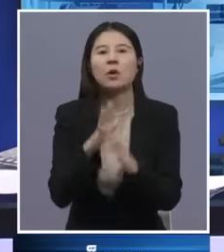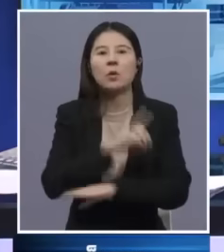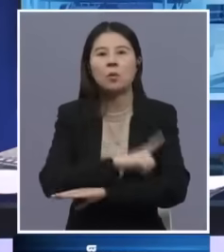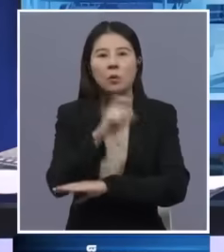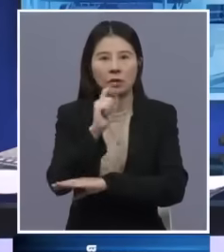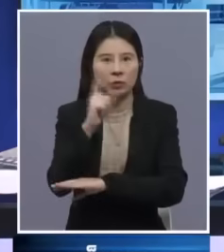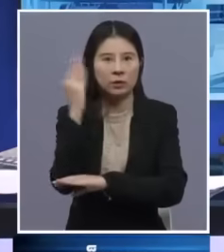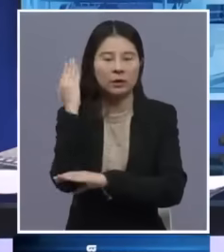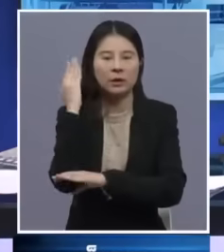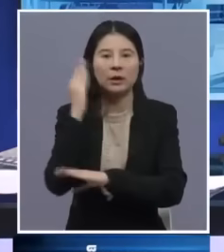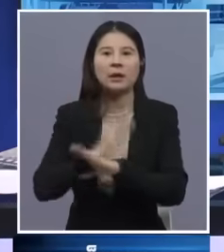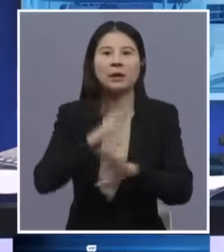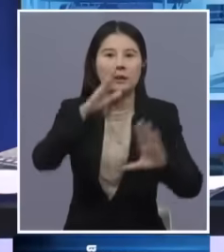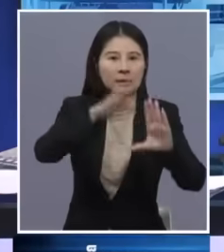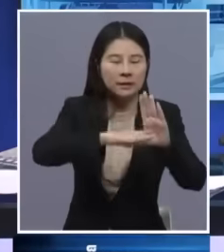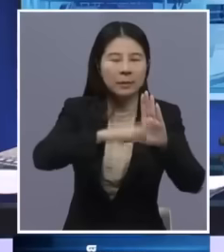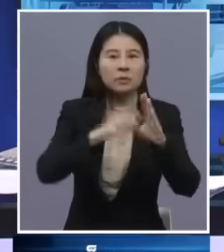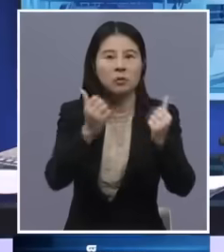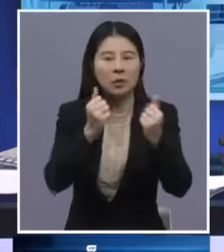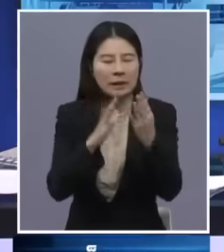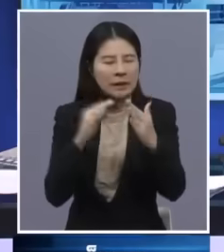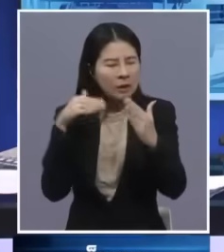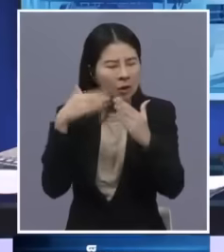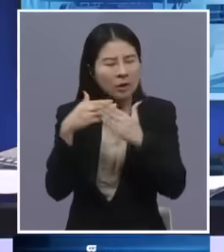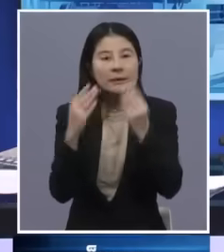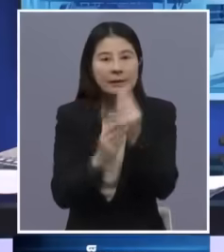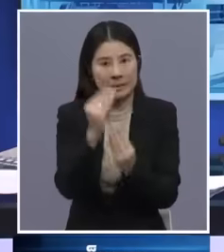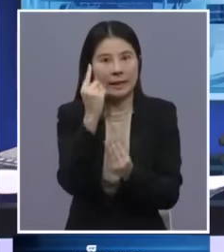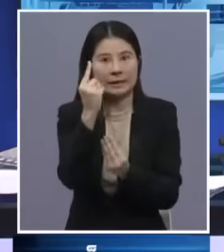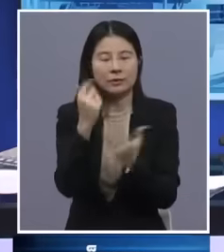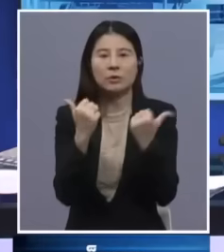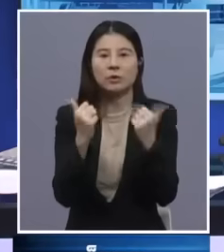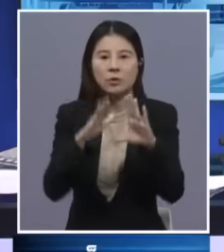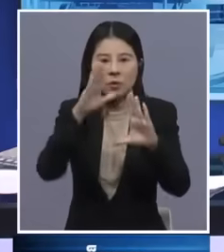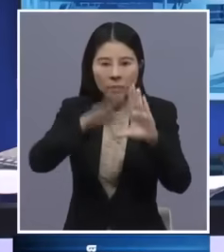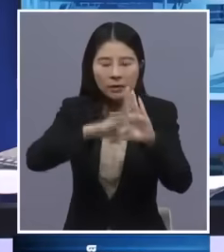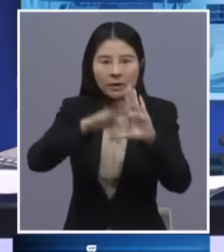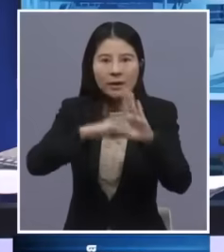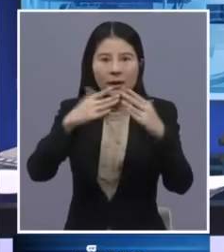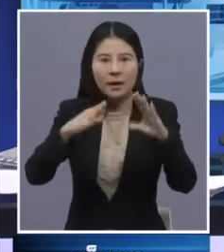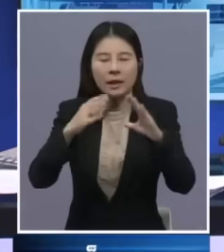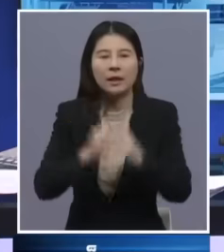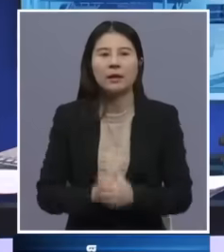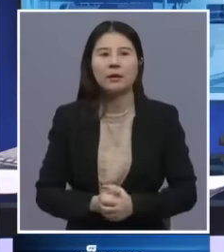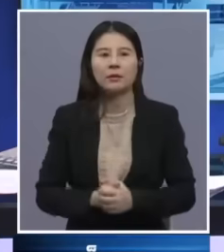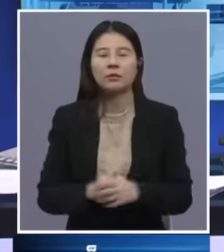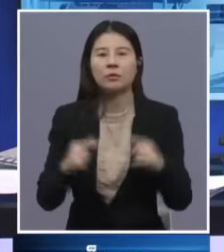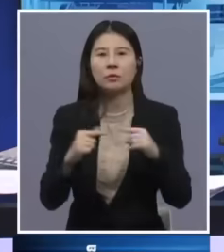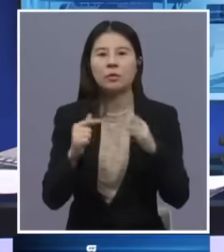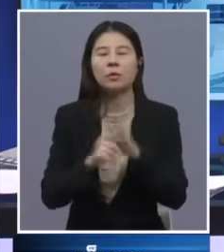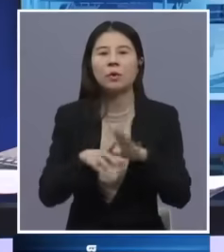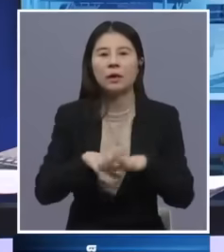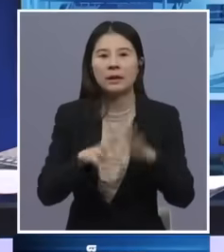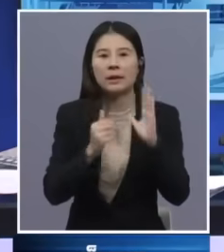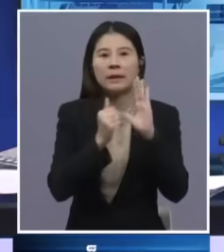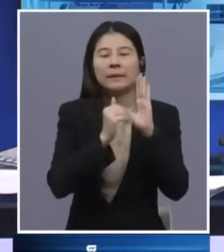านมาปรากฏว่าเนี่ยไม่ถึง1สัปดาห์เลยค่ะมีลูกหนี้ไปลงทะเบียนคุณผู้ชมแล้วปรากฏว่าล่าสุดมีลูกหนี้รายหนึ่งนะคะในจังหวัดชัยนาทนะ